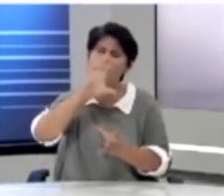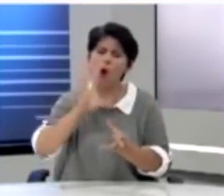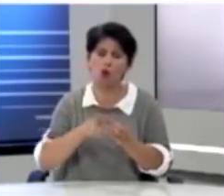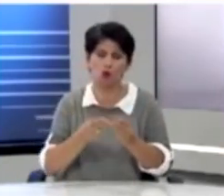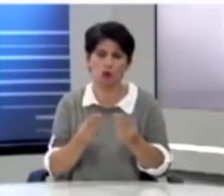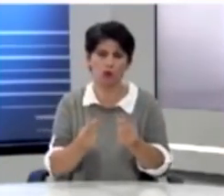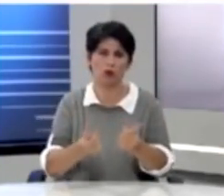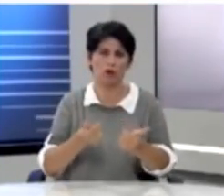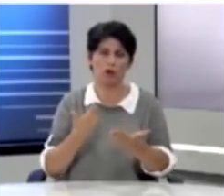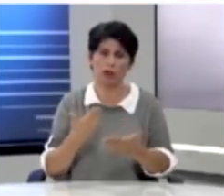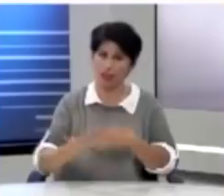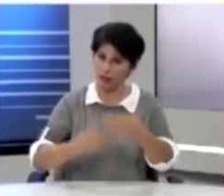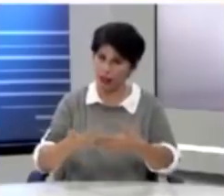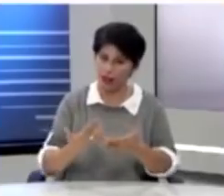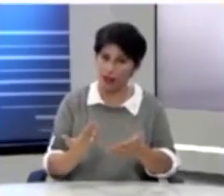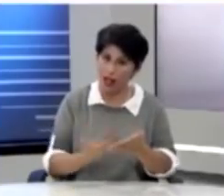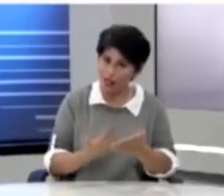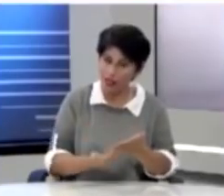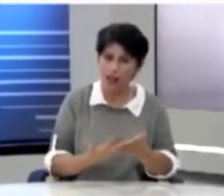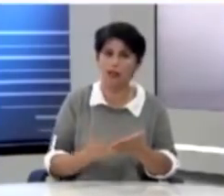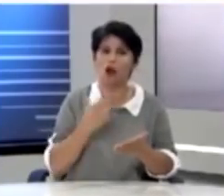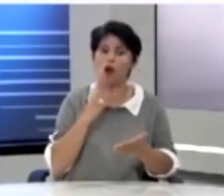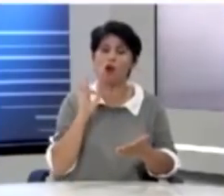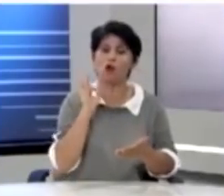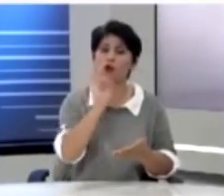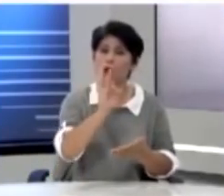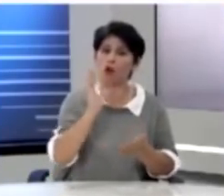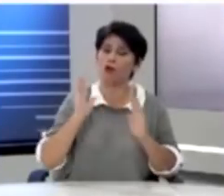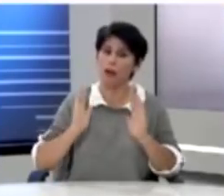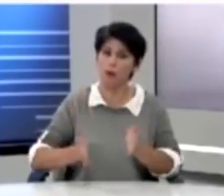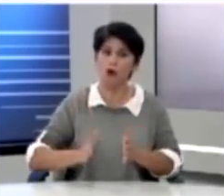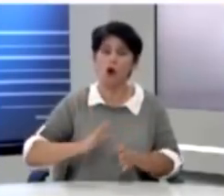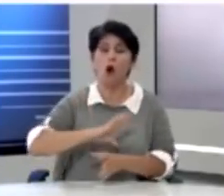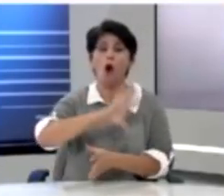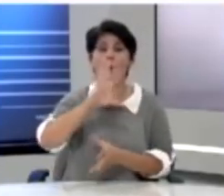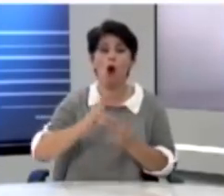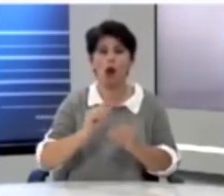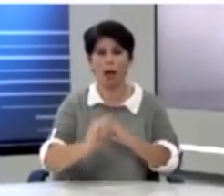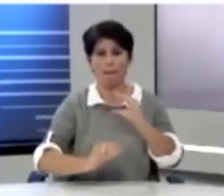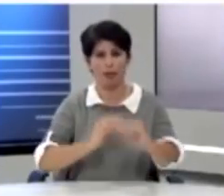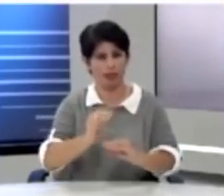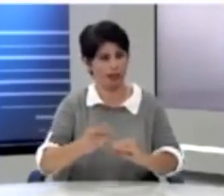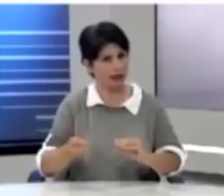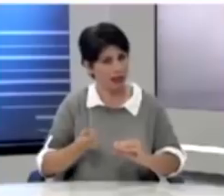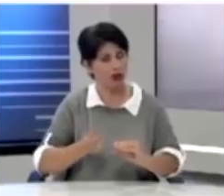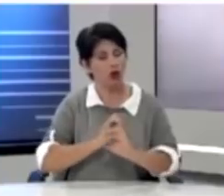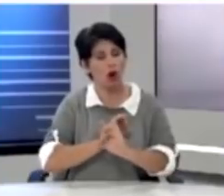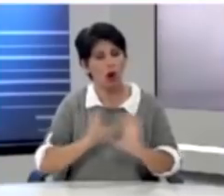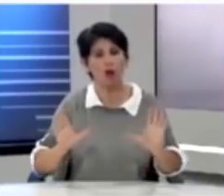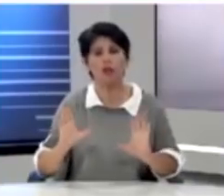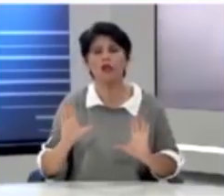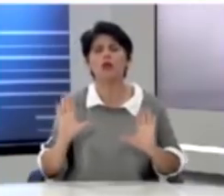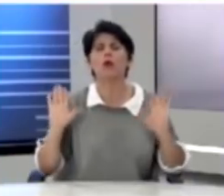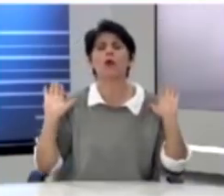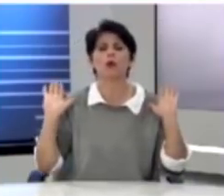τις διαδικασίες αδειοδότησης, γιατί στόχος σας είναι να μπορούν όλες οι επενδύσεις να γίνονται χωρίς